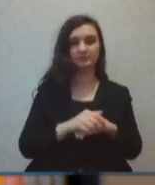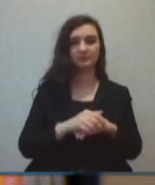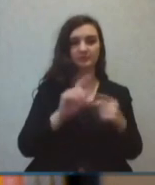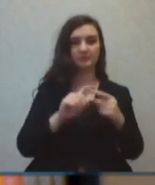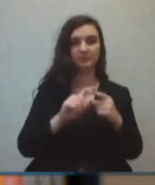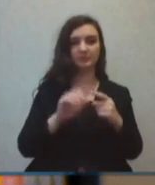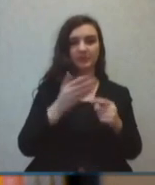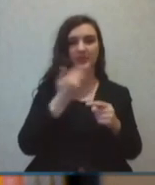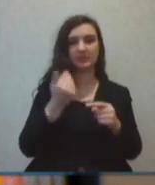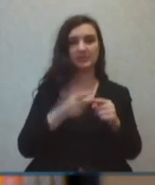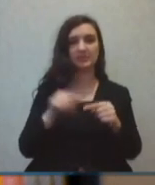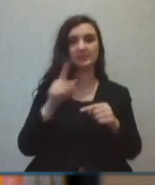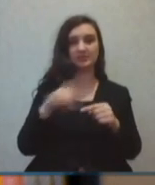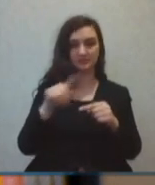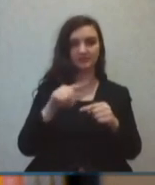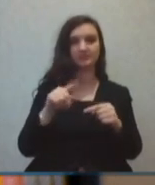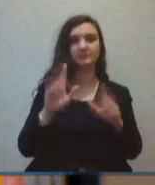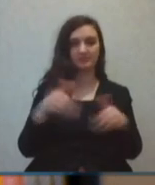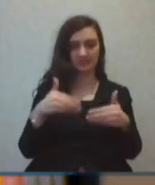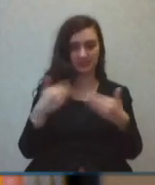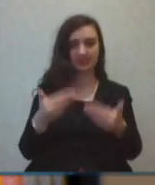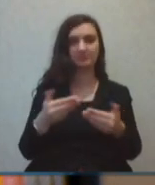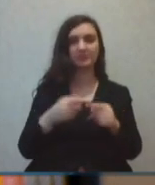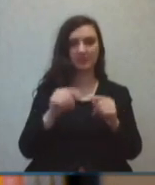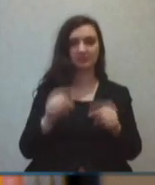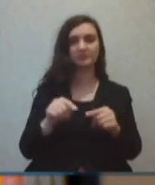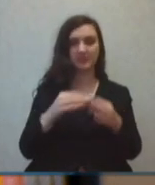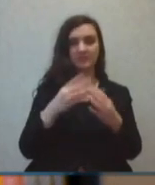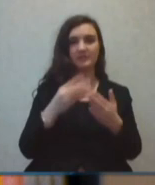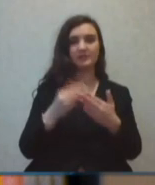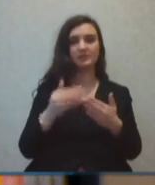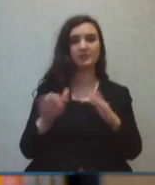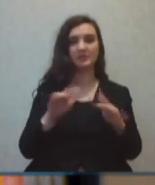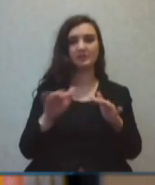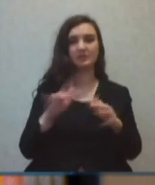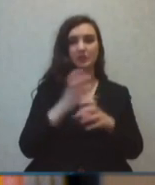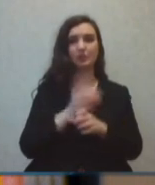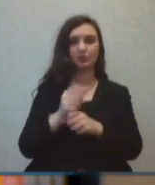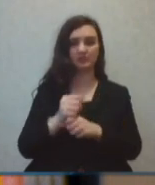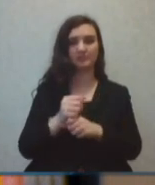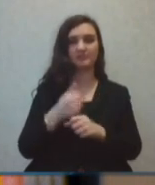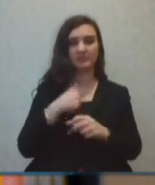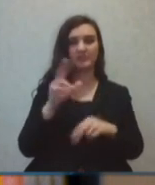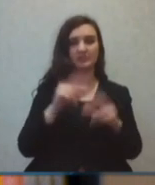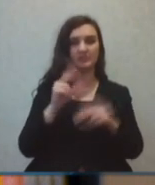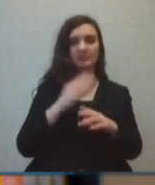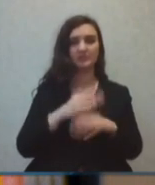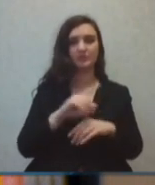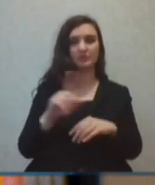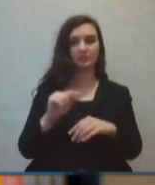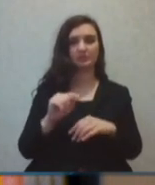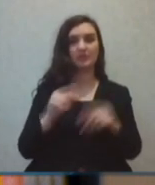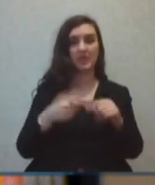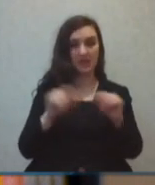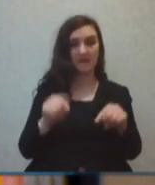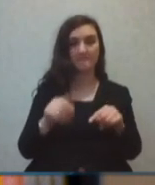ვირუსი აღარ არის. ისინი მიესალმნენ ამ თავისი აქტით შეზღუდვებს. მე იმედი მაქვს, რომ